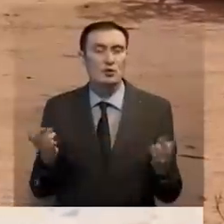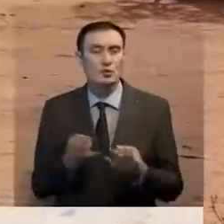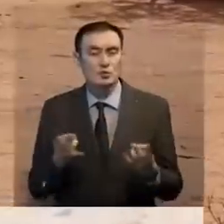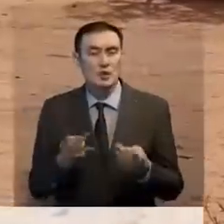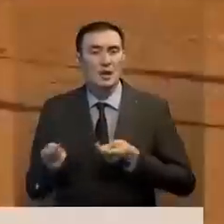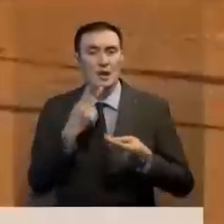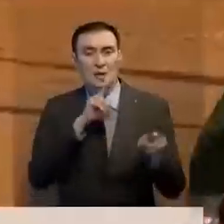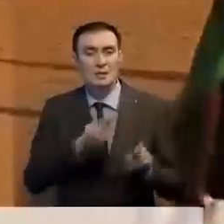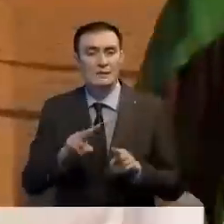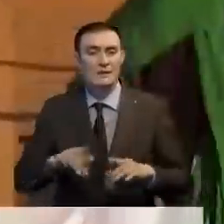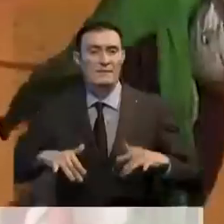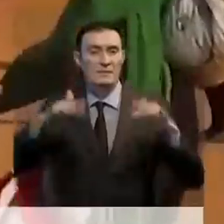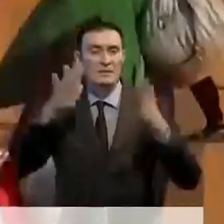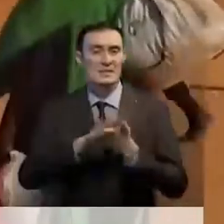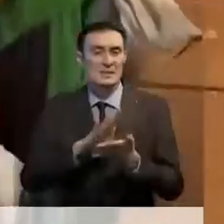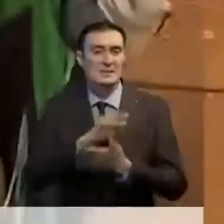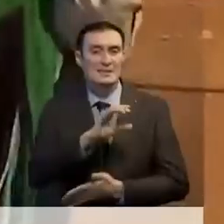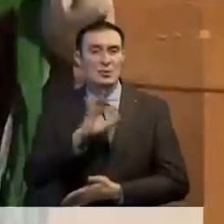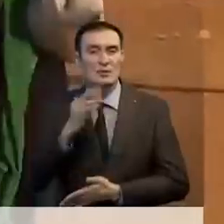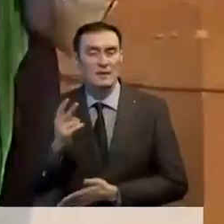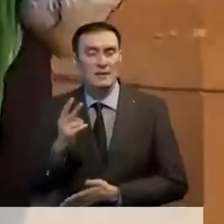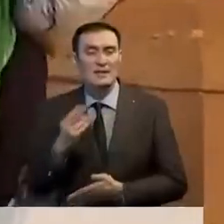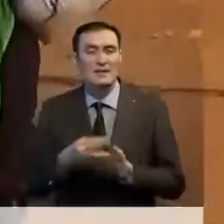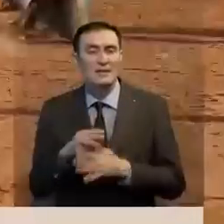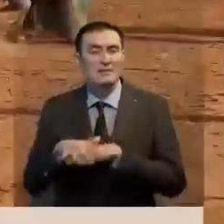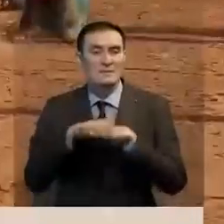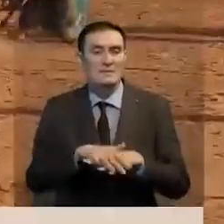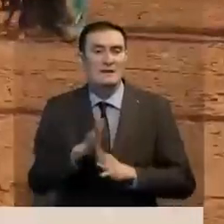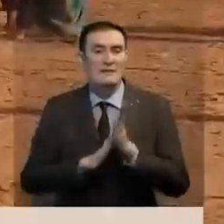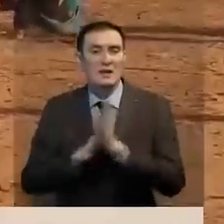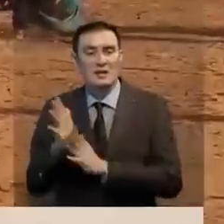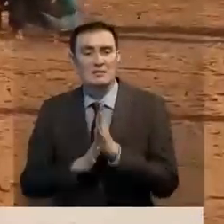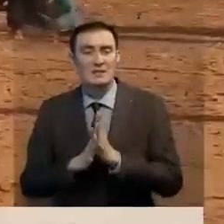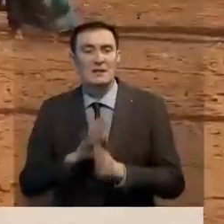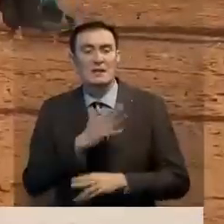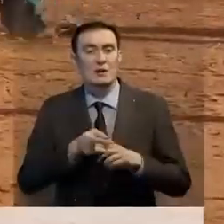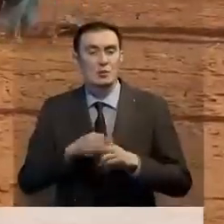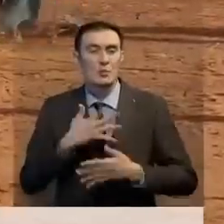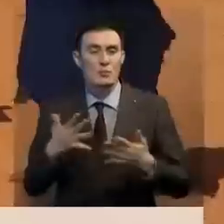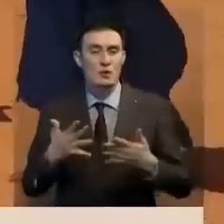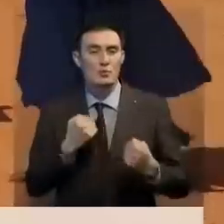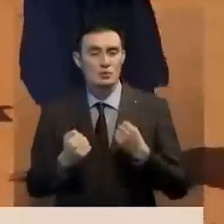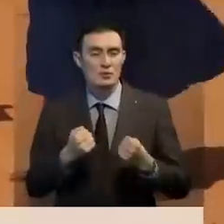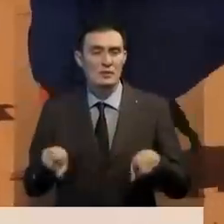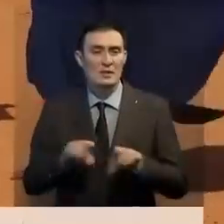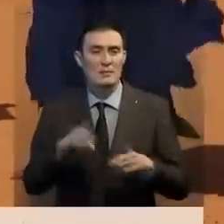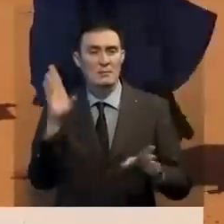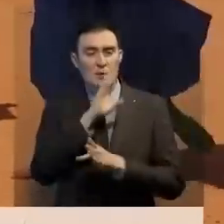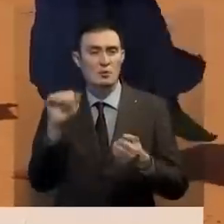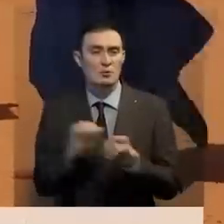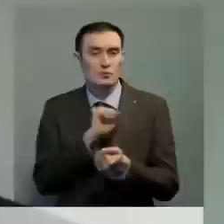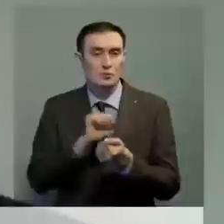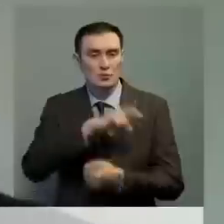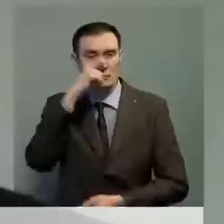необходимо контролировать выбросы СО2 в мире, а также инвестировать в выращивание культур, которые более устойчивы к таким погодным